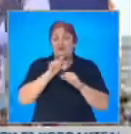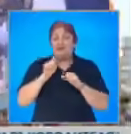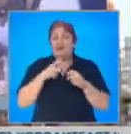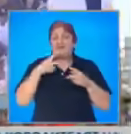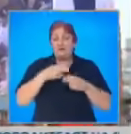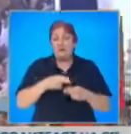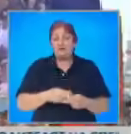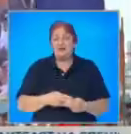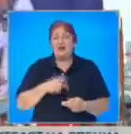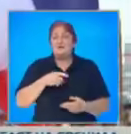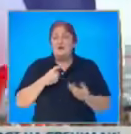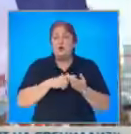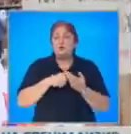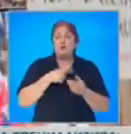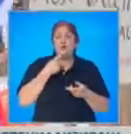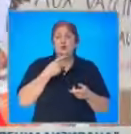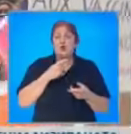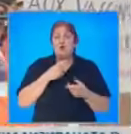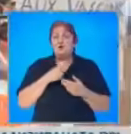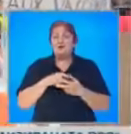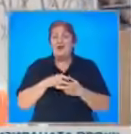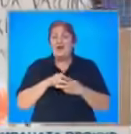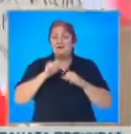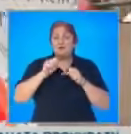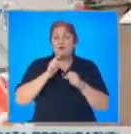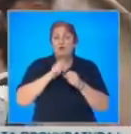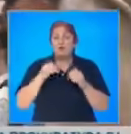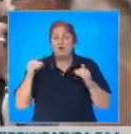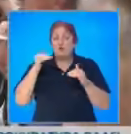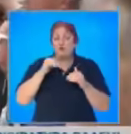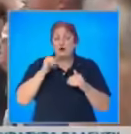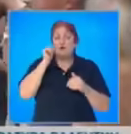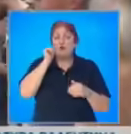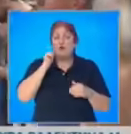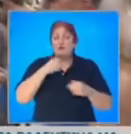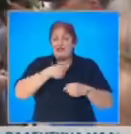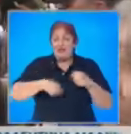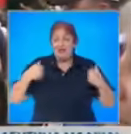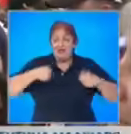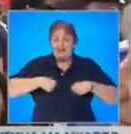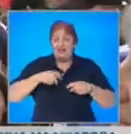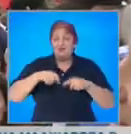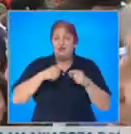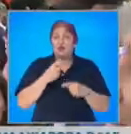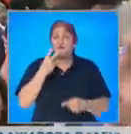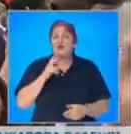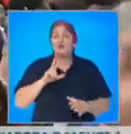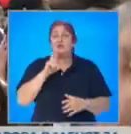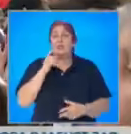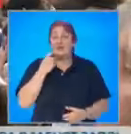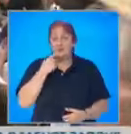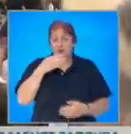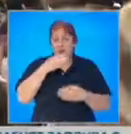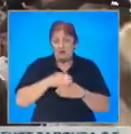секват. Все по-често се говори, че демонстрациите могат да бъдат оглавени от жълтите жилетки. Движението, което от 2018